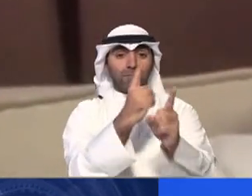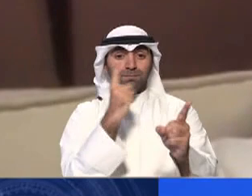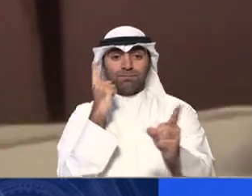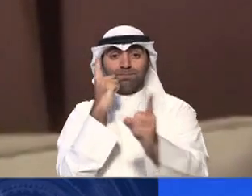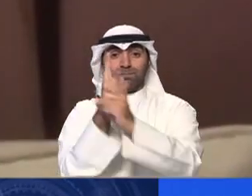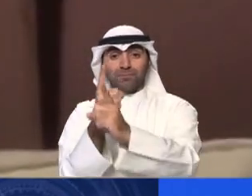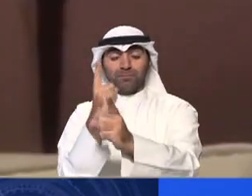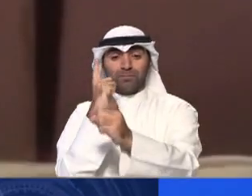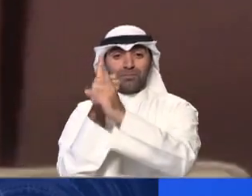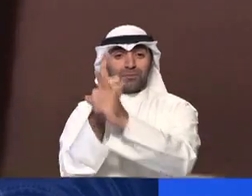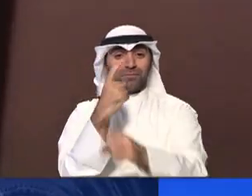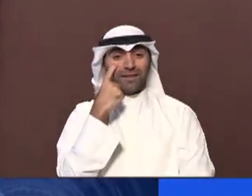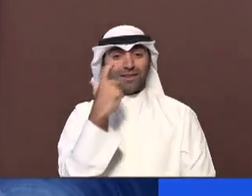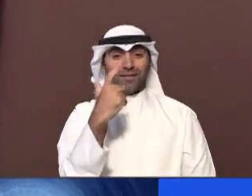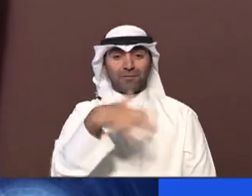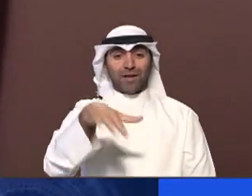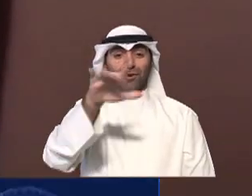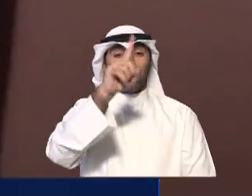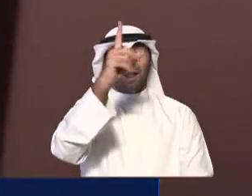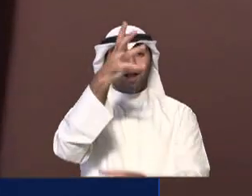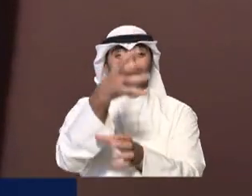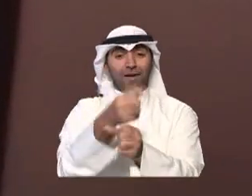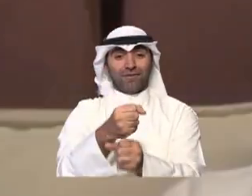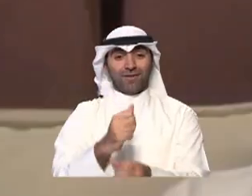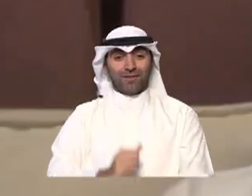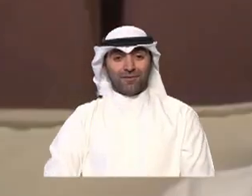وإن شاء الله ما فيكم إلا العافية. مشكورين.